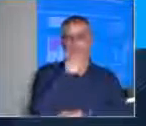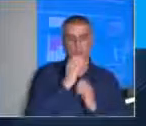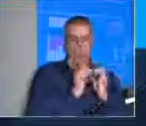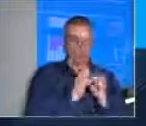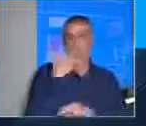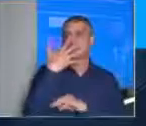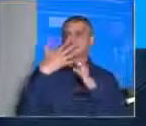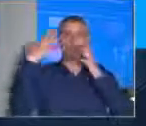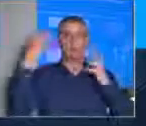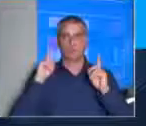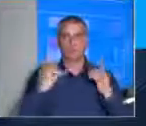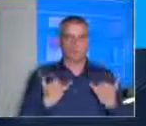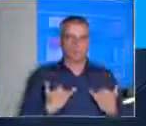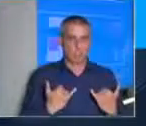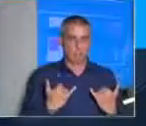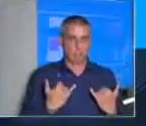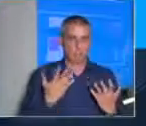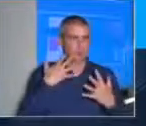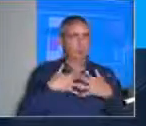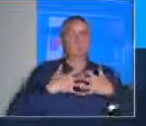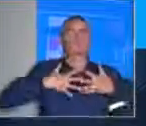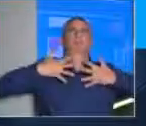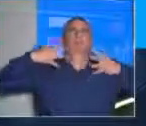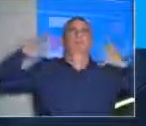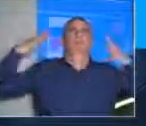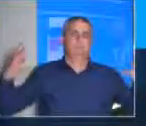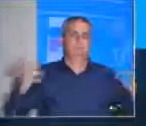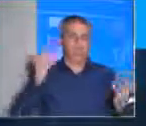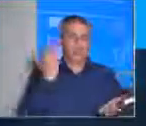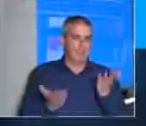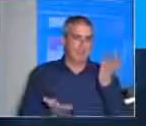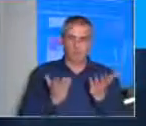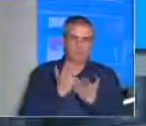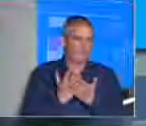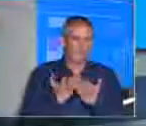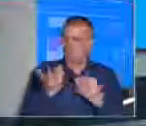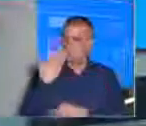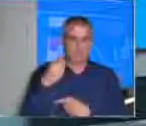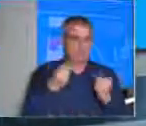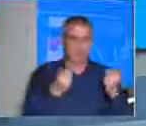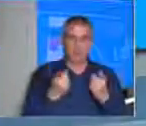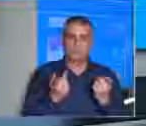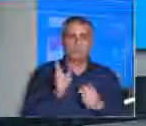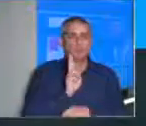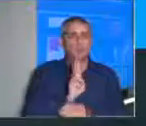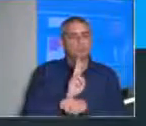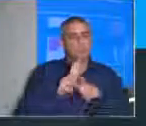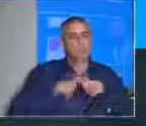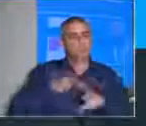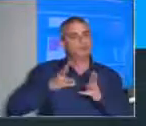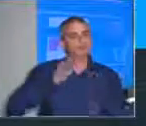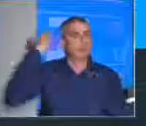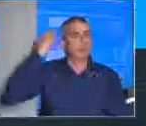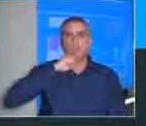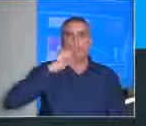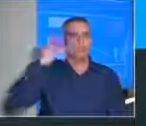קטנות מול מדינות גדולות, אבל היום, בממדים של ארצות הברית ובהבדלים שנשחקו בין המדינות, השימור של השיטה